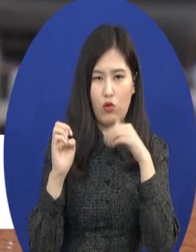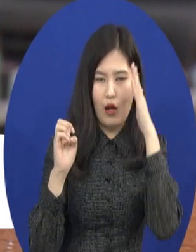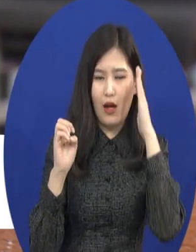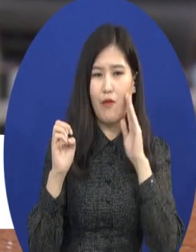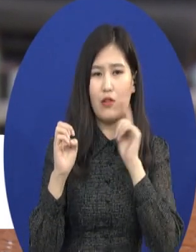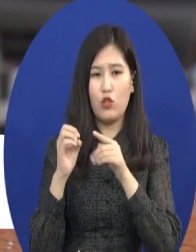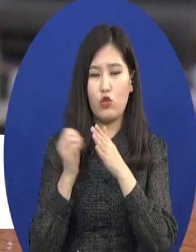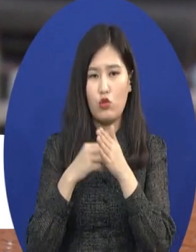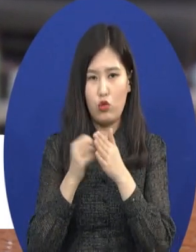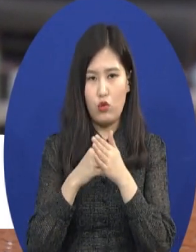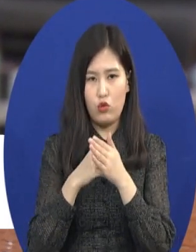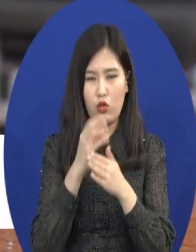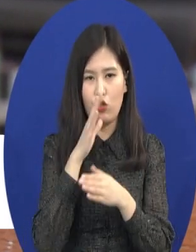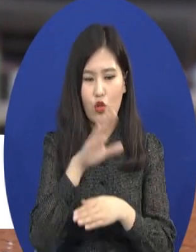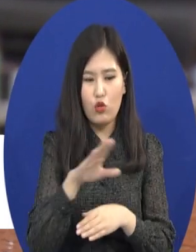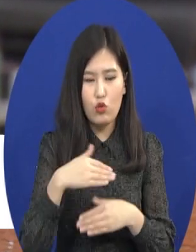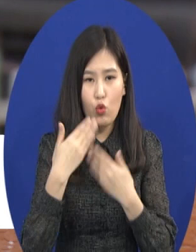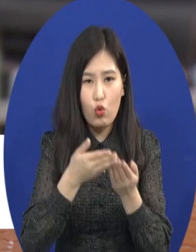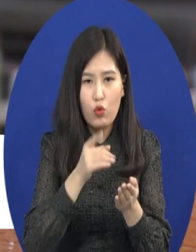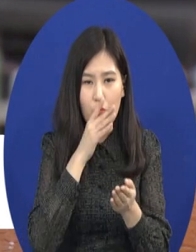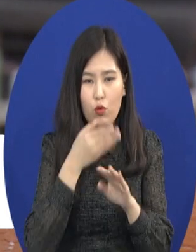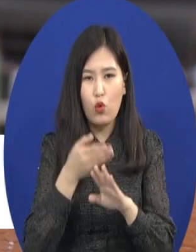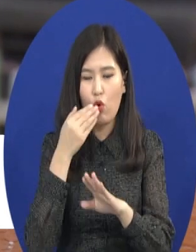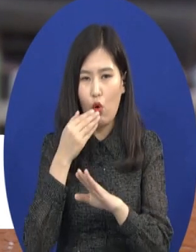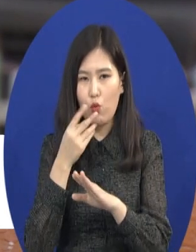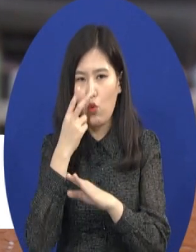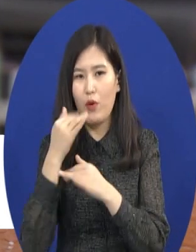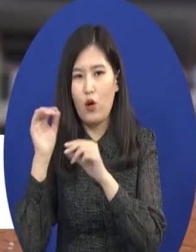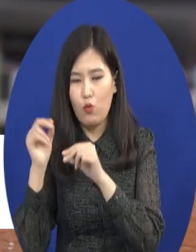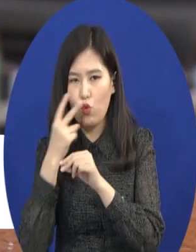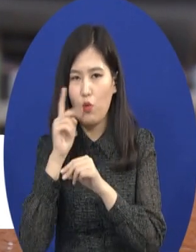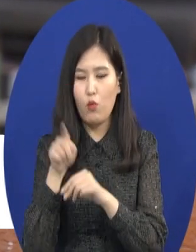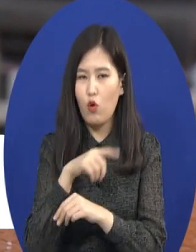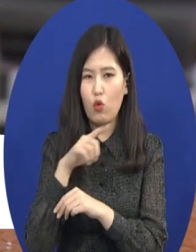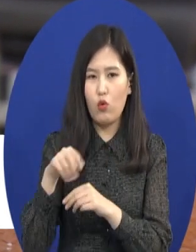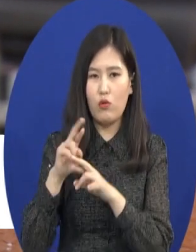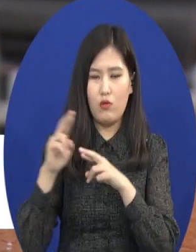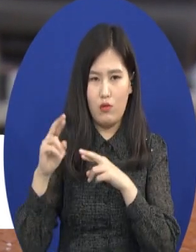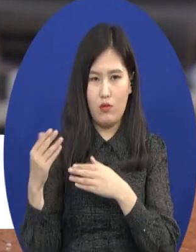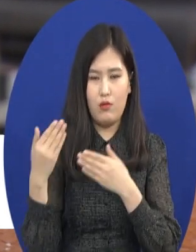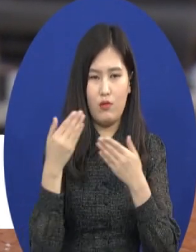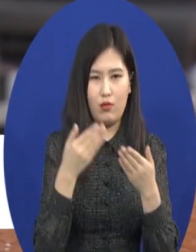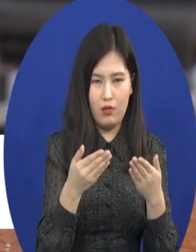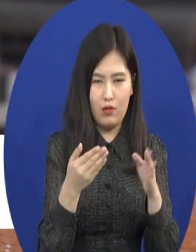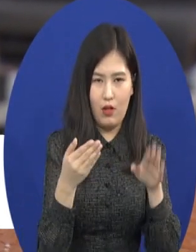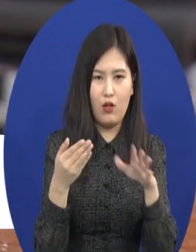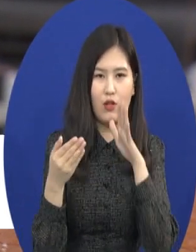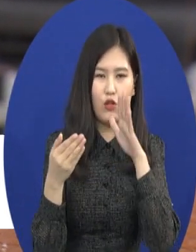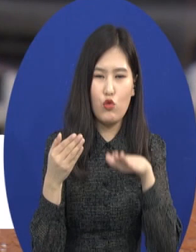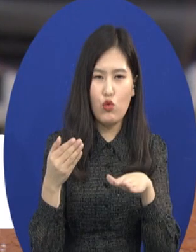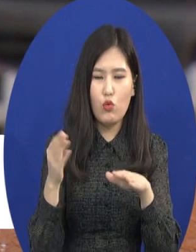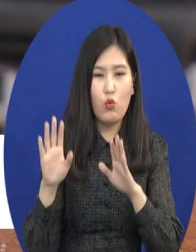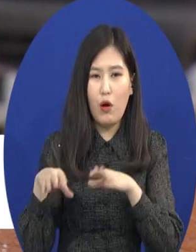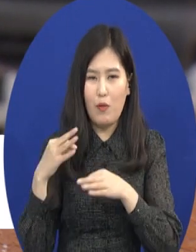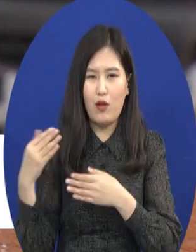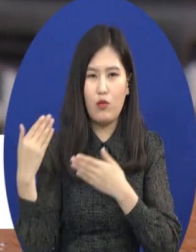бол тэр лөө нэг хүүхэд хандлт хийгээд орсон тохиолдлууд дараа дараагийн удаа сонирхоод гээд тэрнээс илүү нөгөө одоо тэрнээс сөрөг мэдээлэл аваад авах